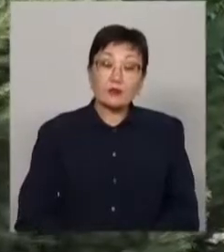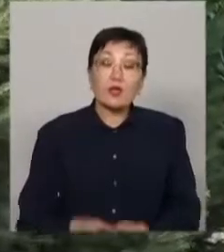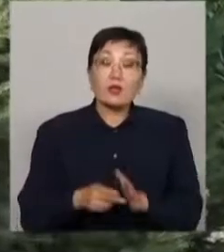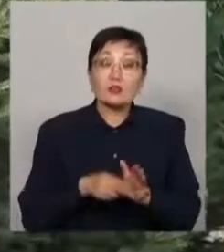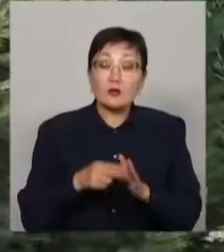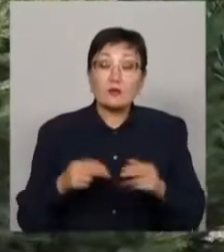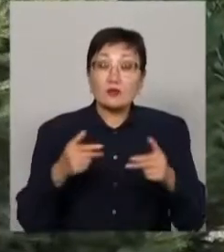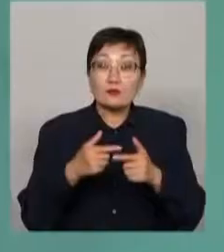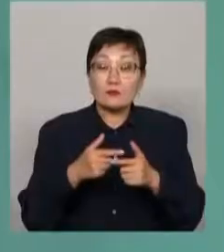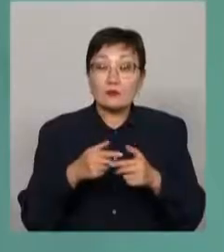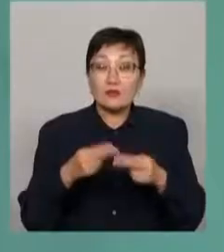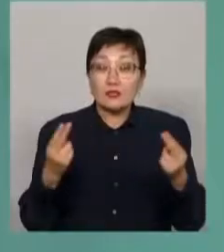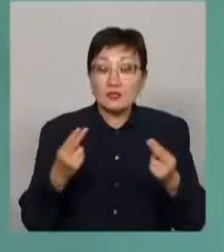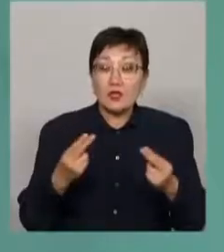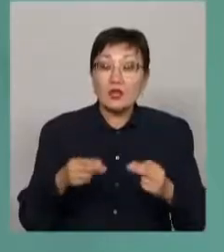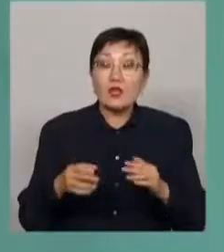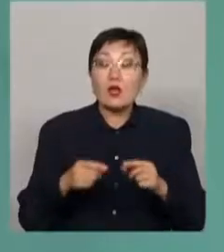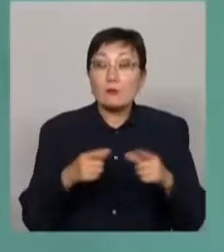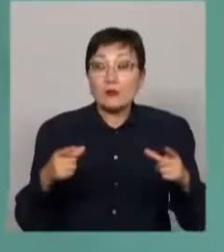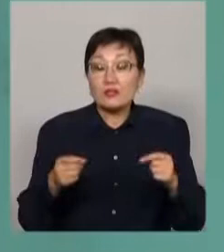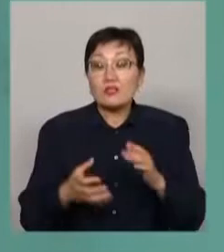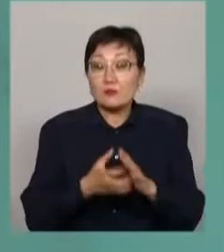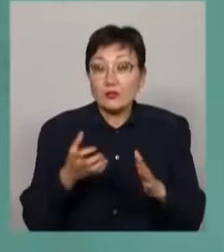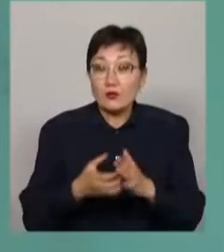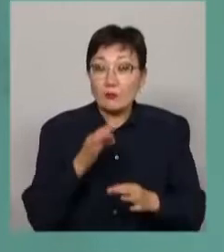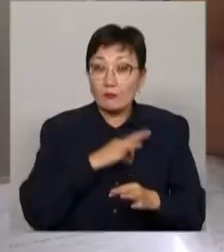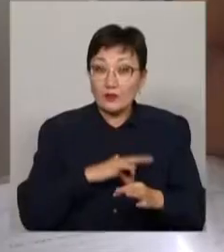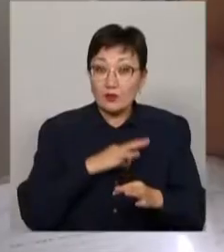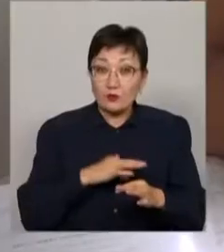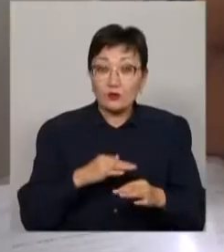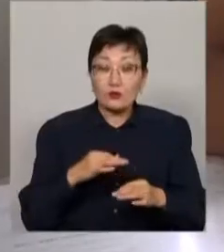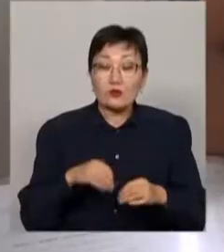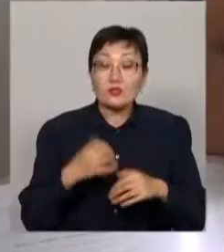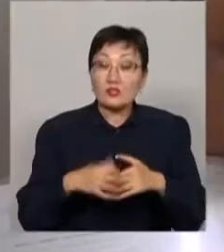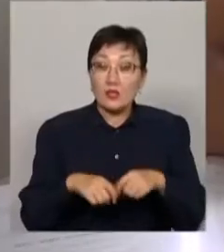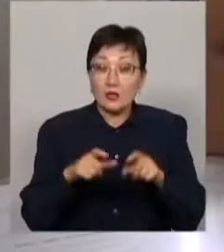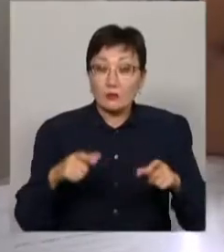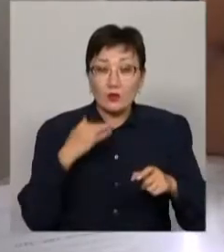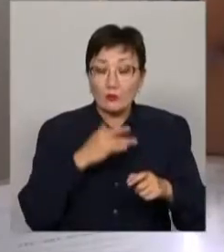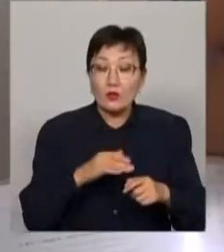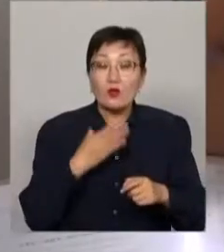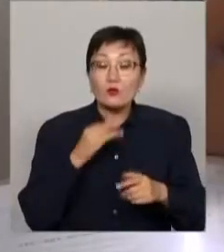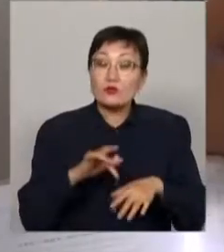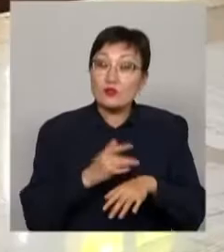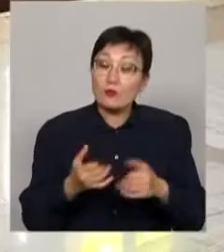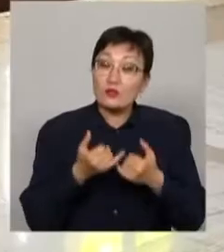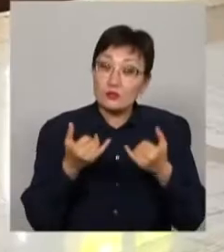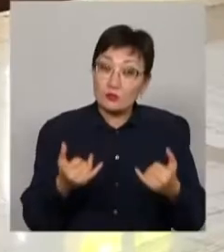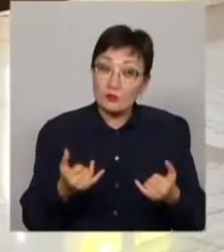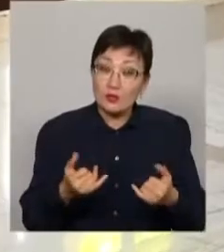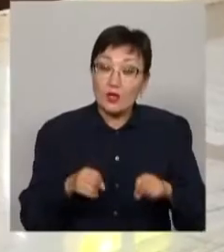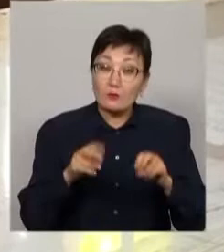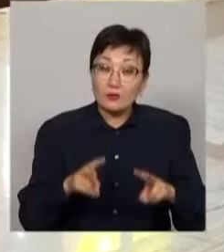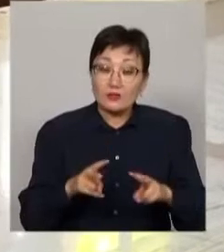Теміржол вокзалында билет тапшылығын пайдасына жаратқан пысықайлар азаймай тұр. Олар пойызға билет таппаған жұртқа өз қызметтерін сұнады. Ол үшін